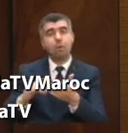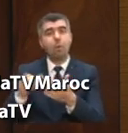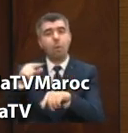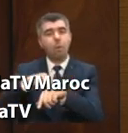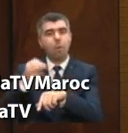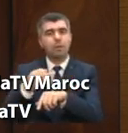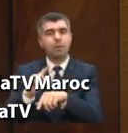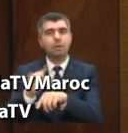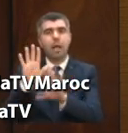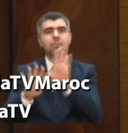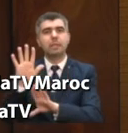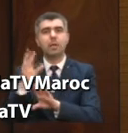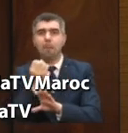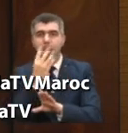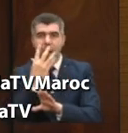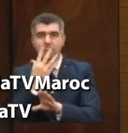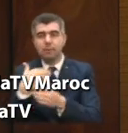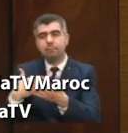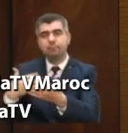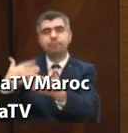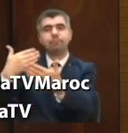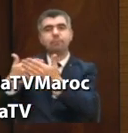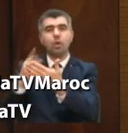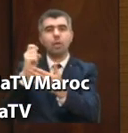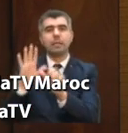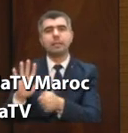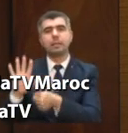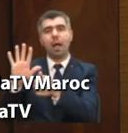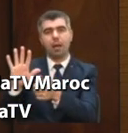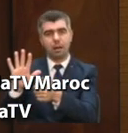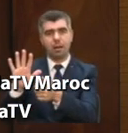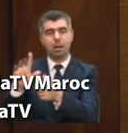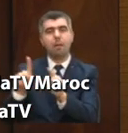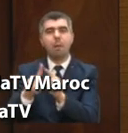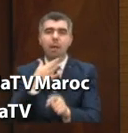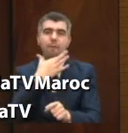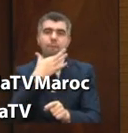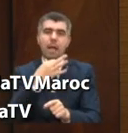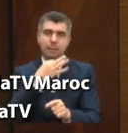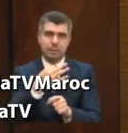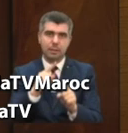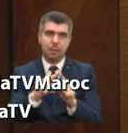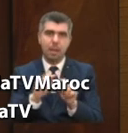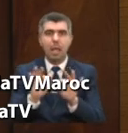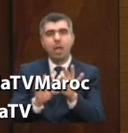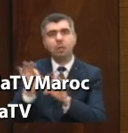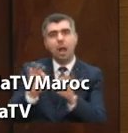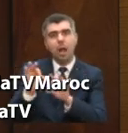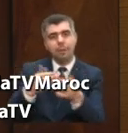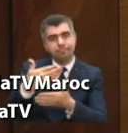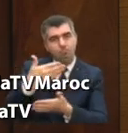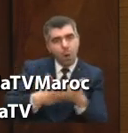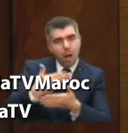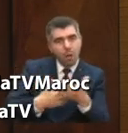30 يونيو 2020. مع تبسيط مصادر التصريح، هذا الإجراء تم مؤخرا مع تبسيط